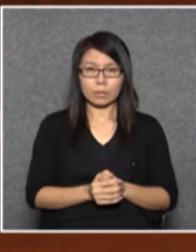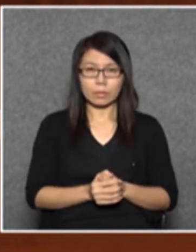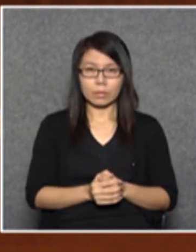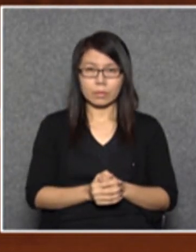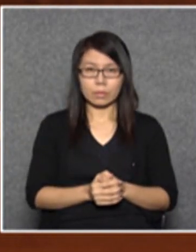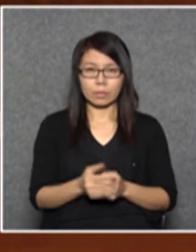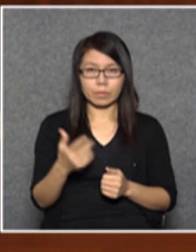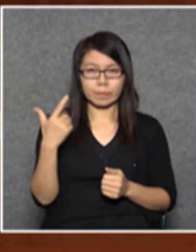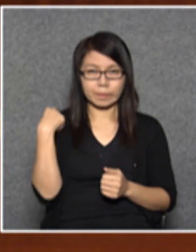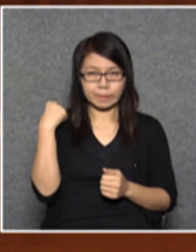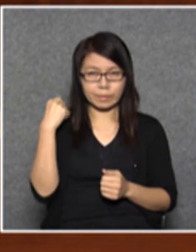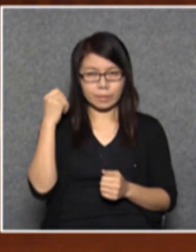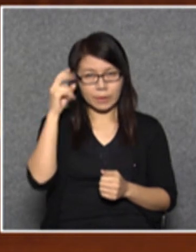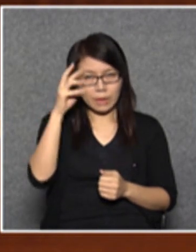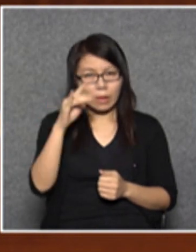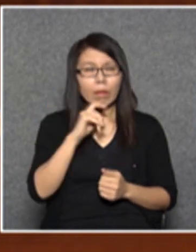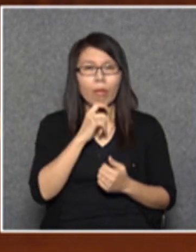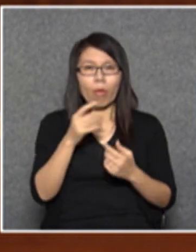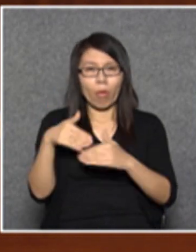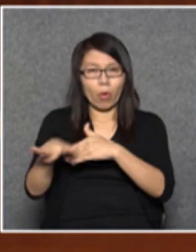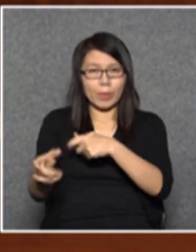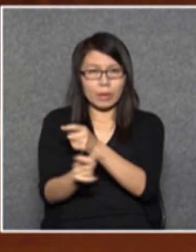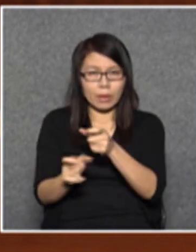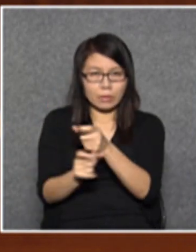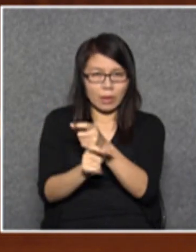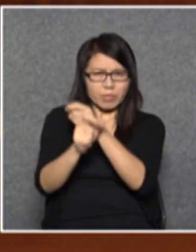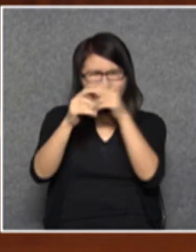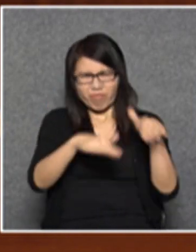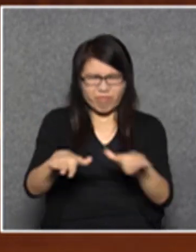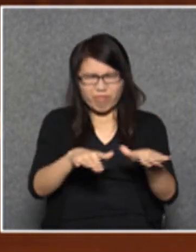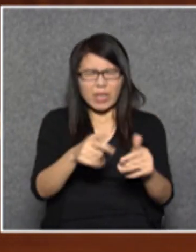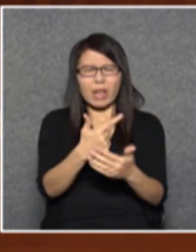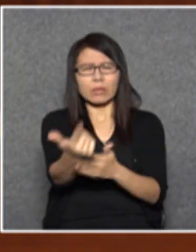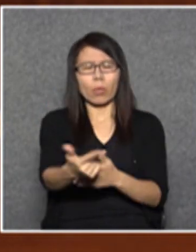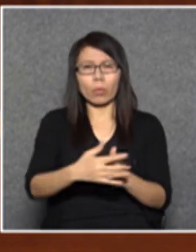日外圍經濟風大雨大，